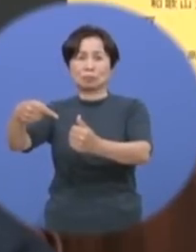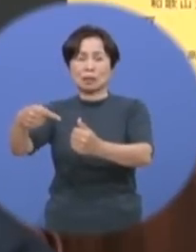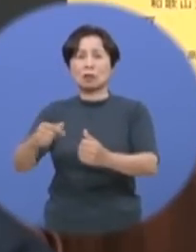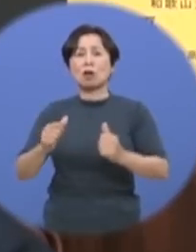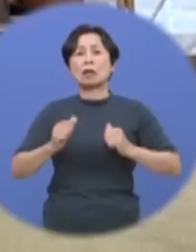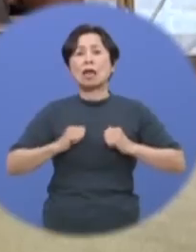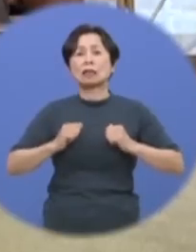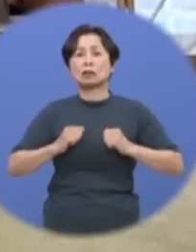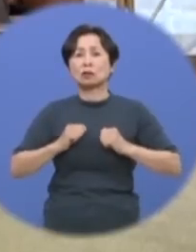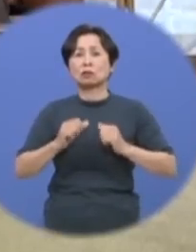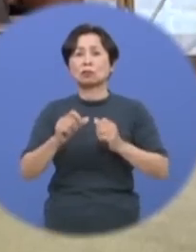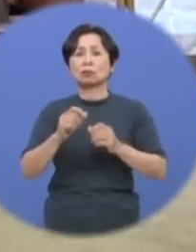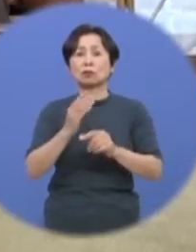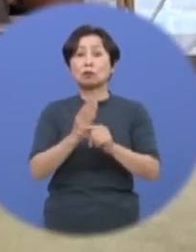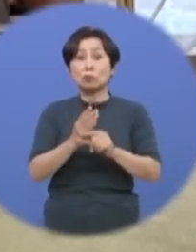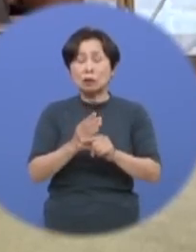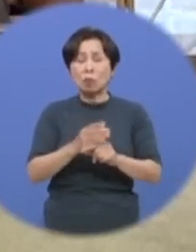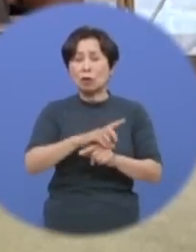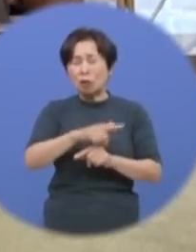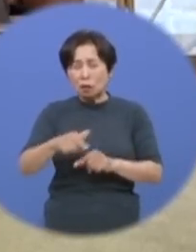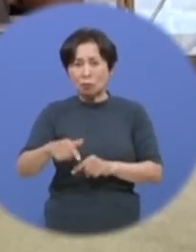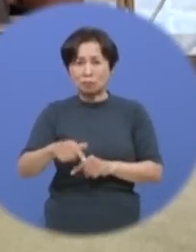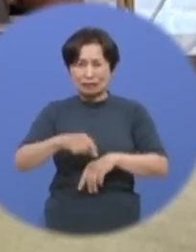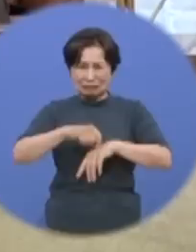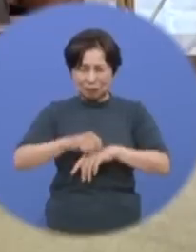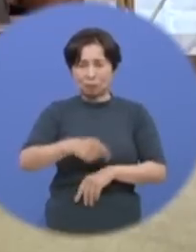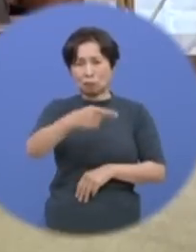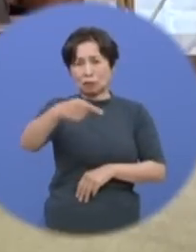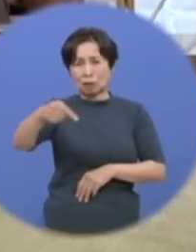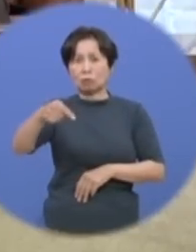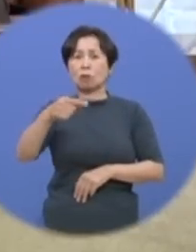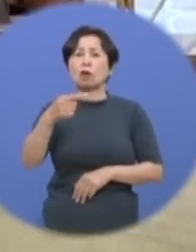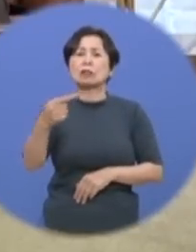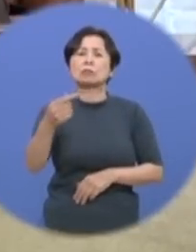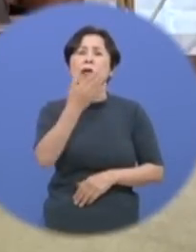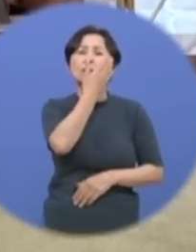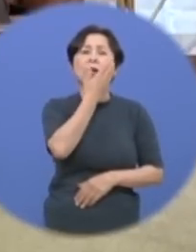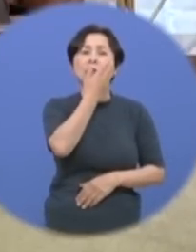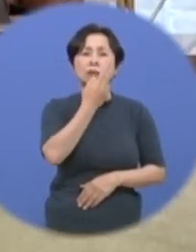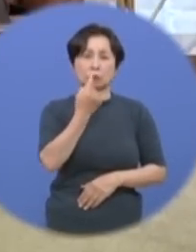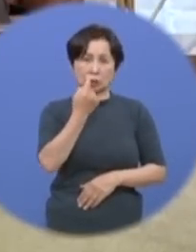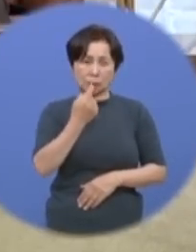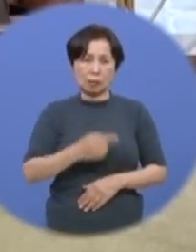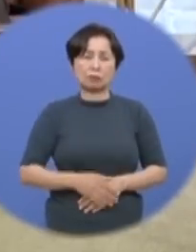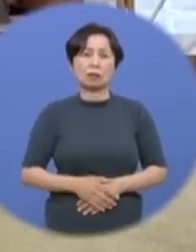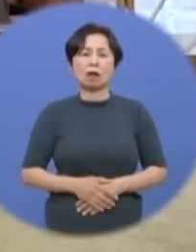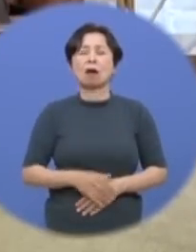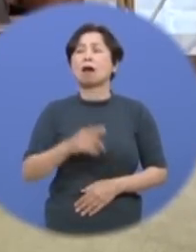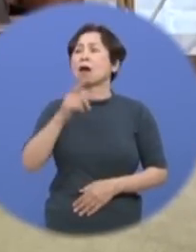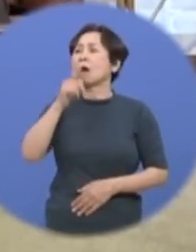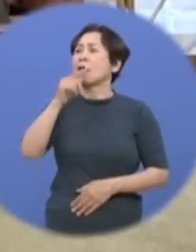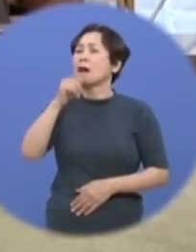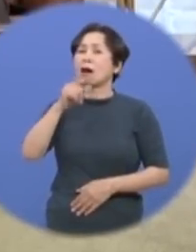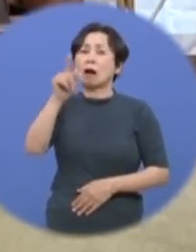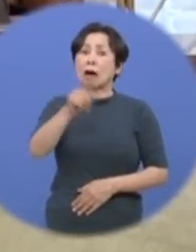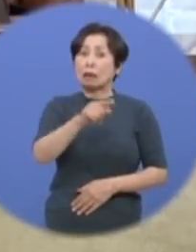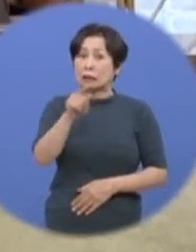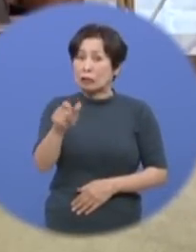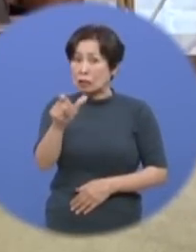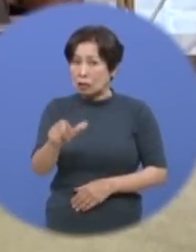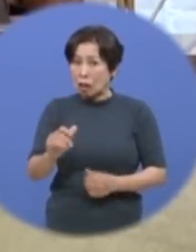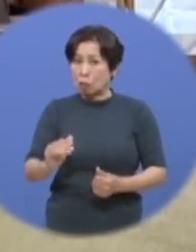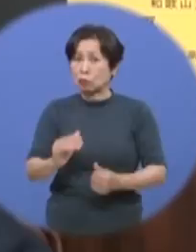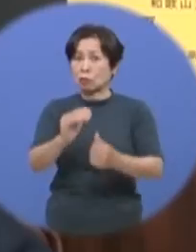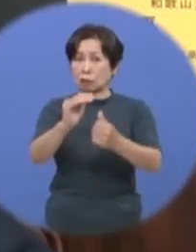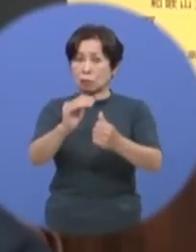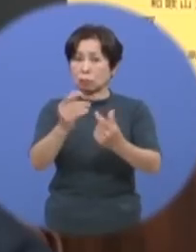くって言うそれはもう一番大事にしていることですけどね人間を去ったそうですねだがほーら打って